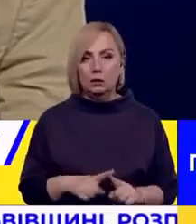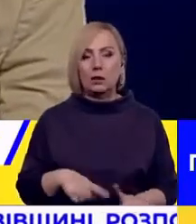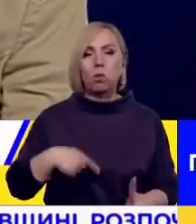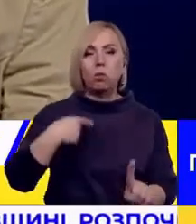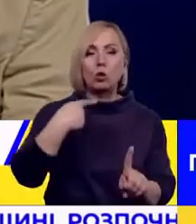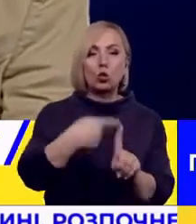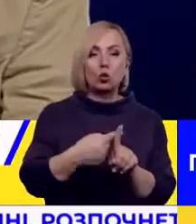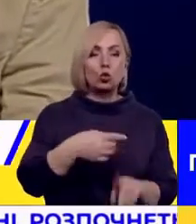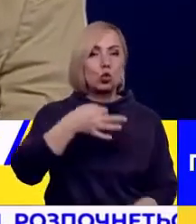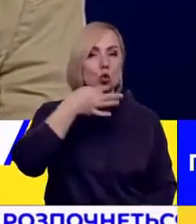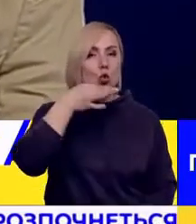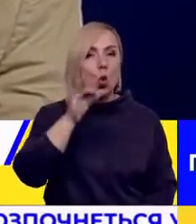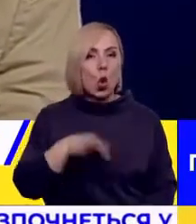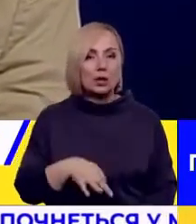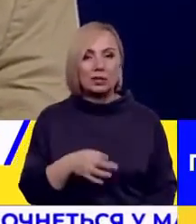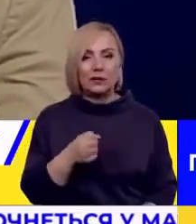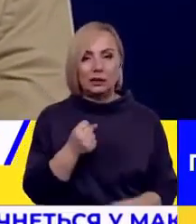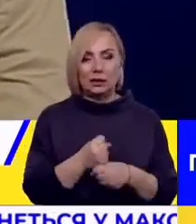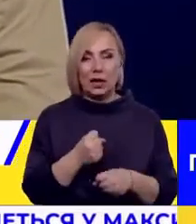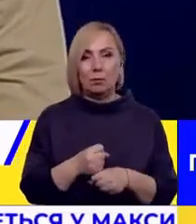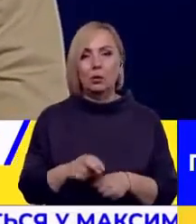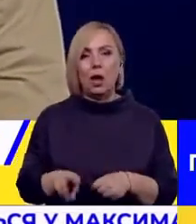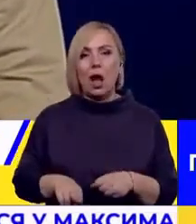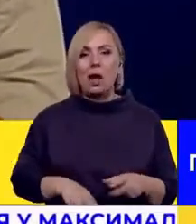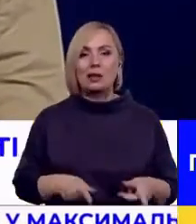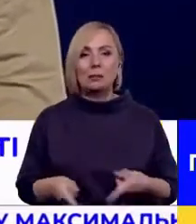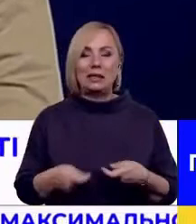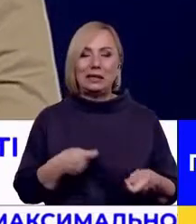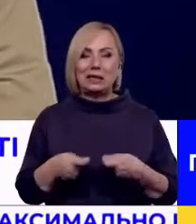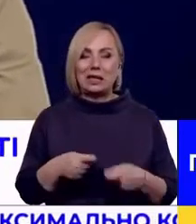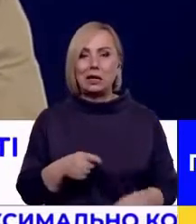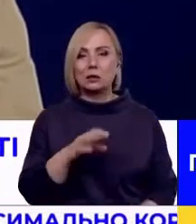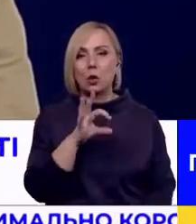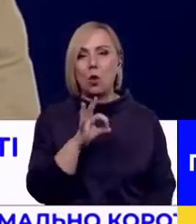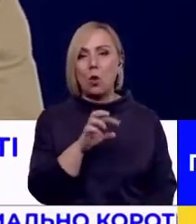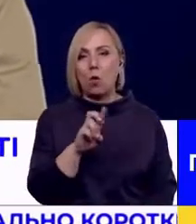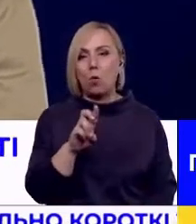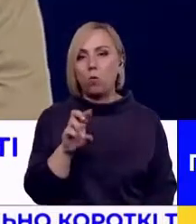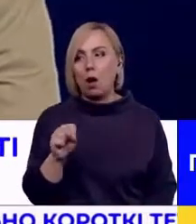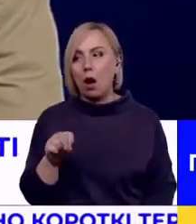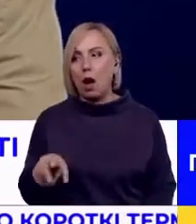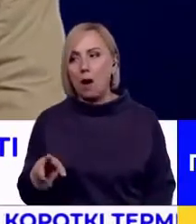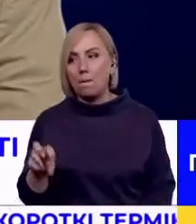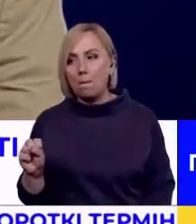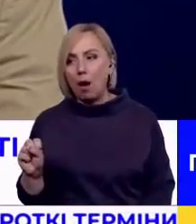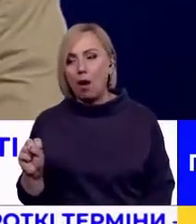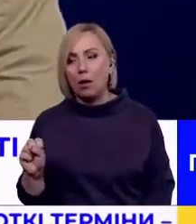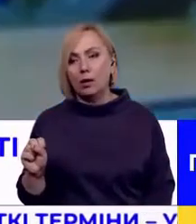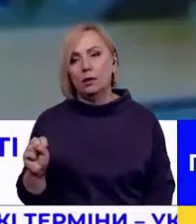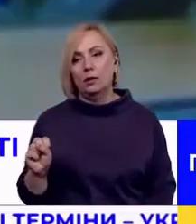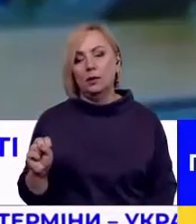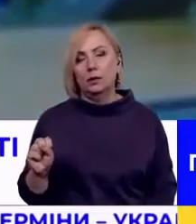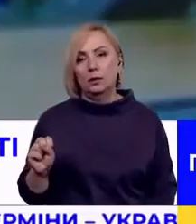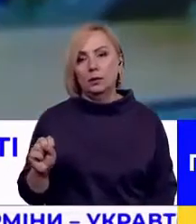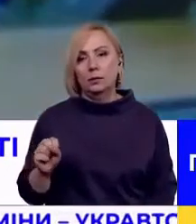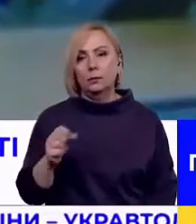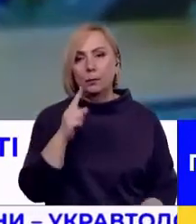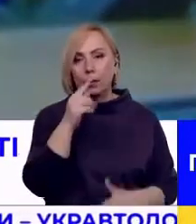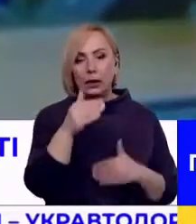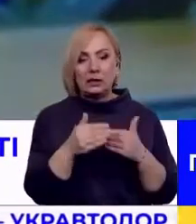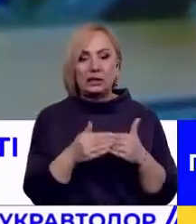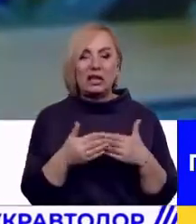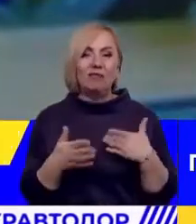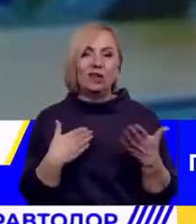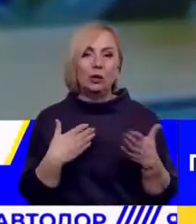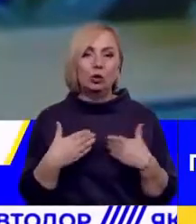досвід роботи і в адміністрації Обами, да, і такі близькі відносини з